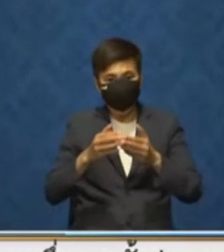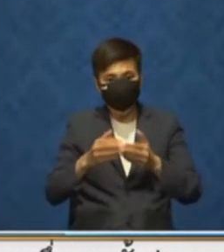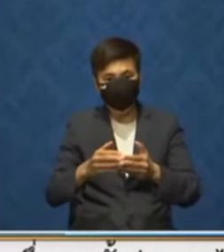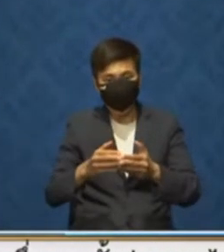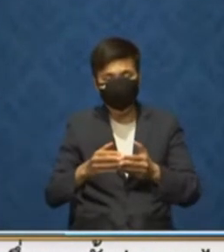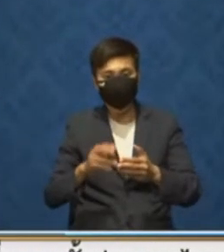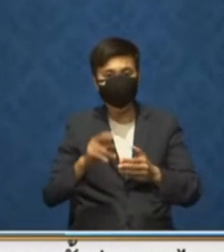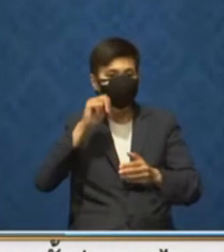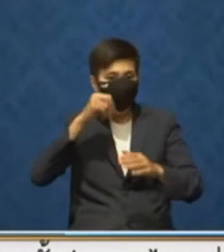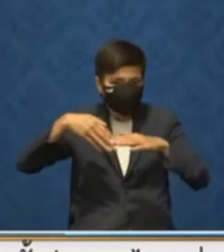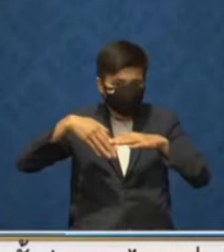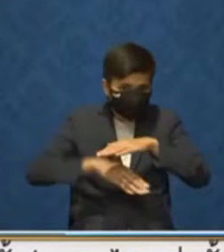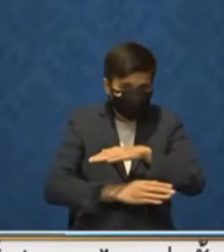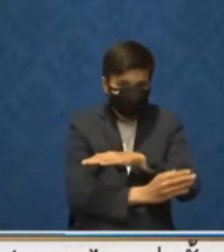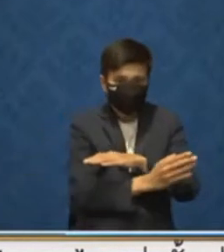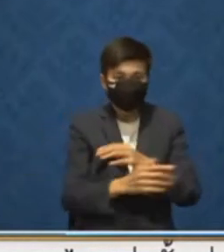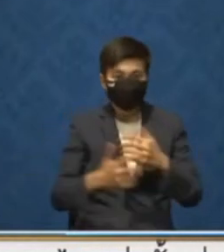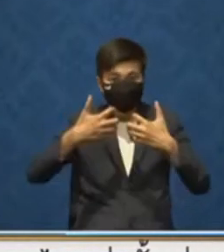ครับ